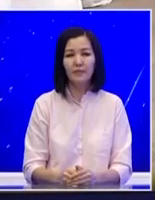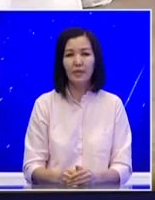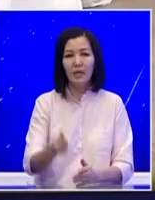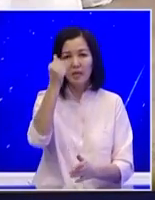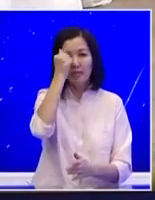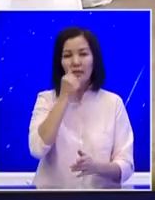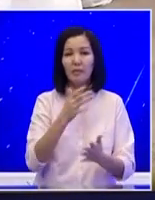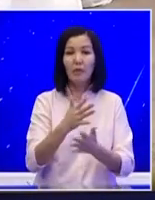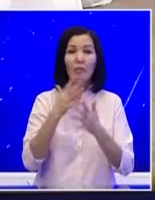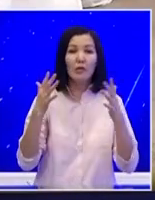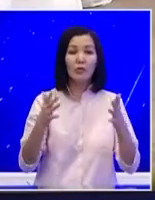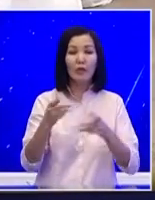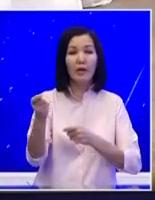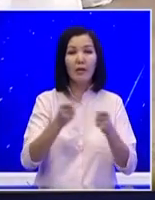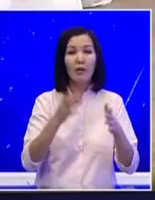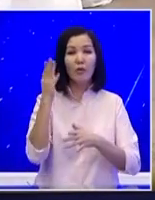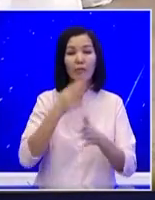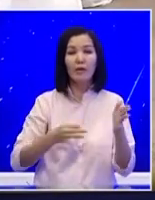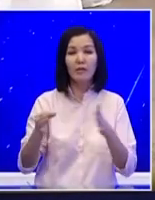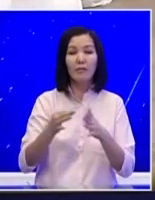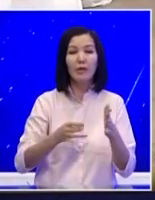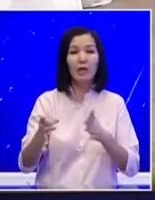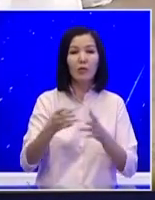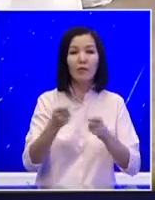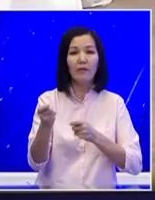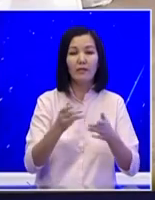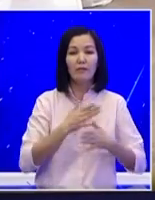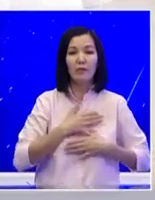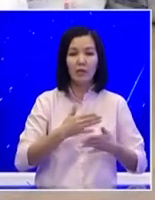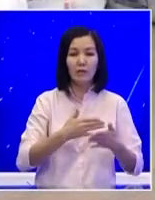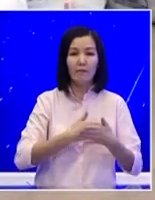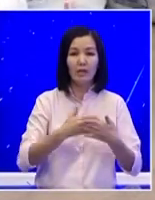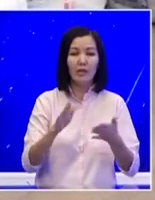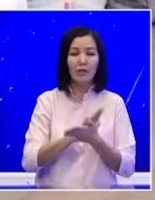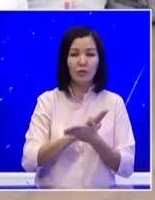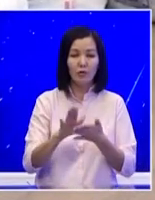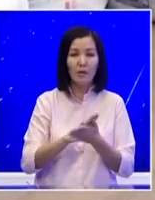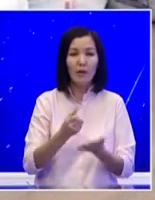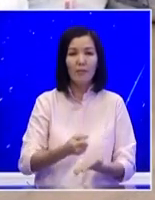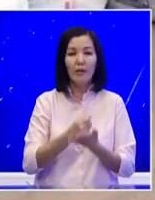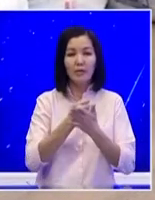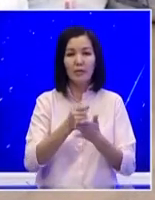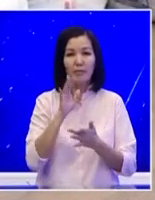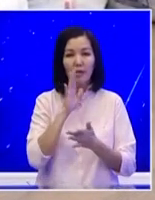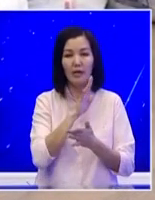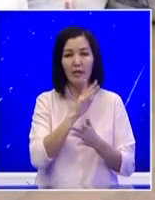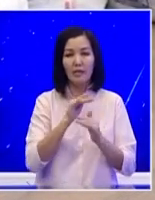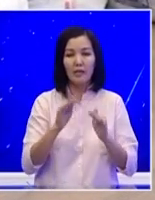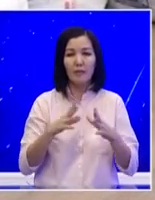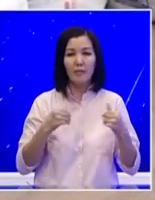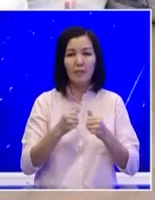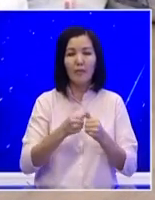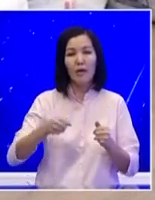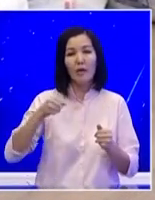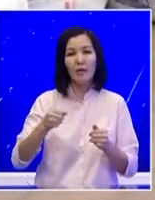Спасибо большое акимату Алматинской области, районным властям и нашим волонтерам за оказанную поддержку. Мне, как многодетной матери, продуктово-бытовая